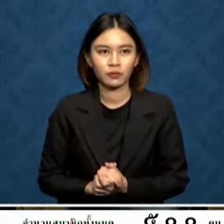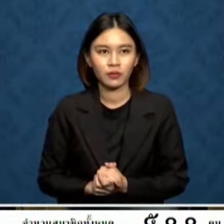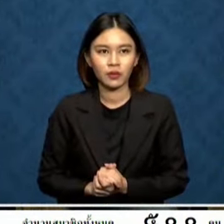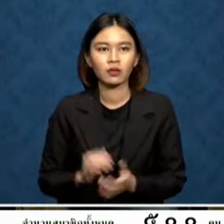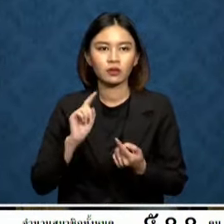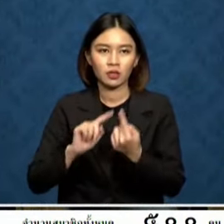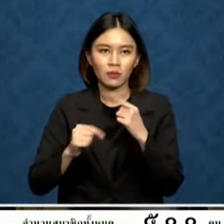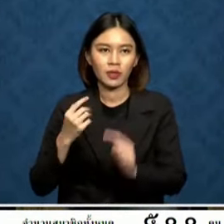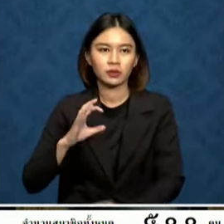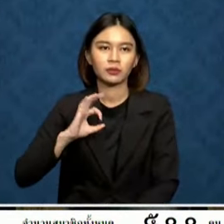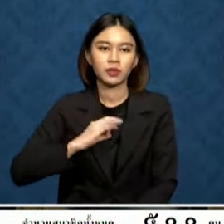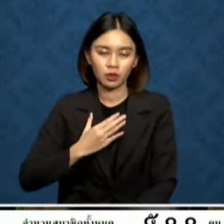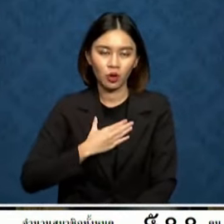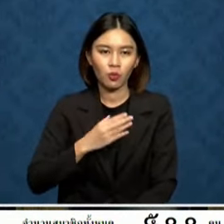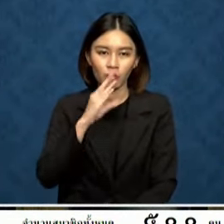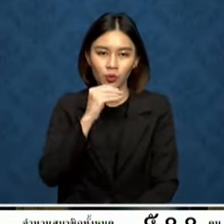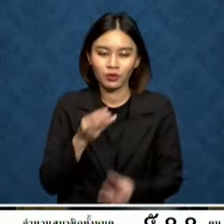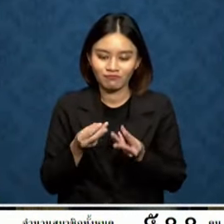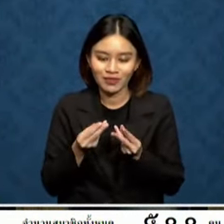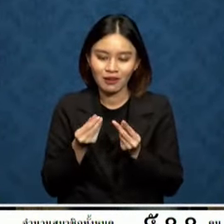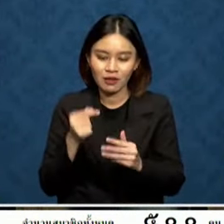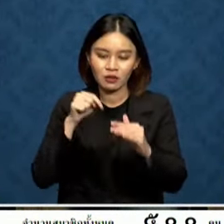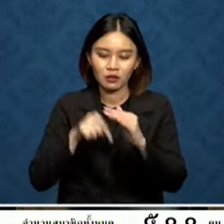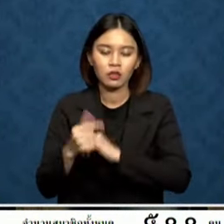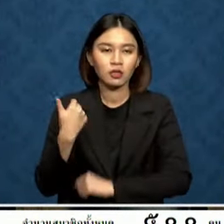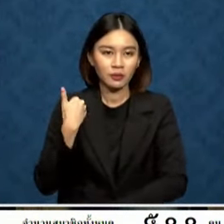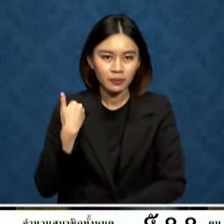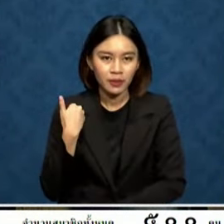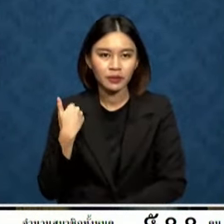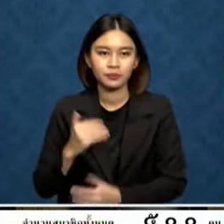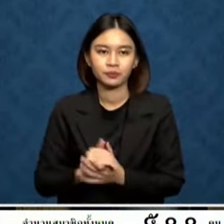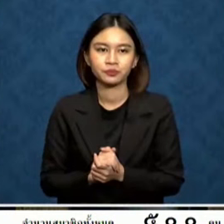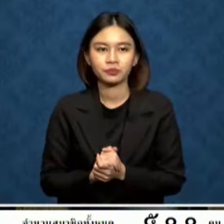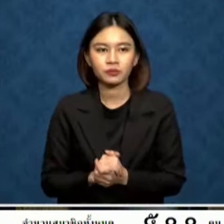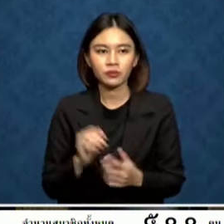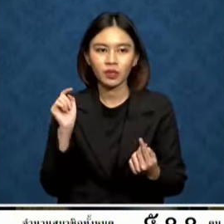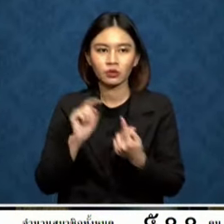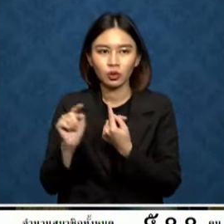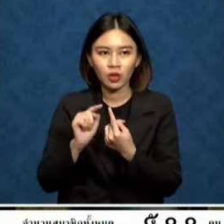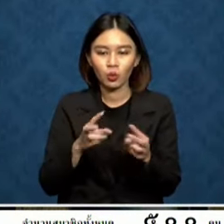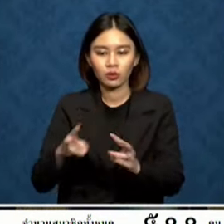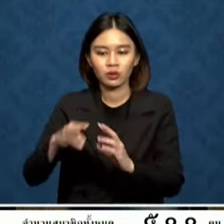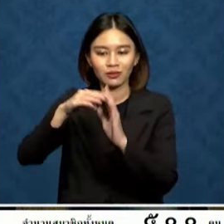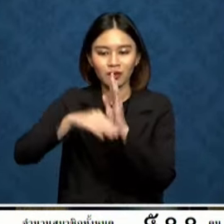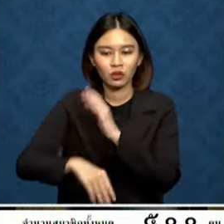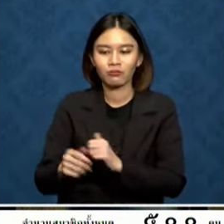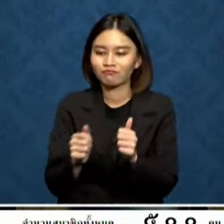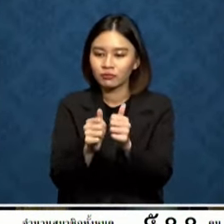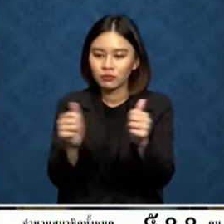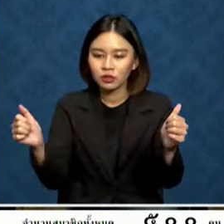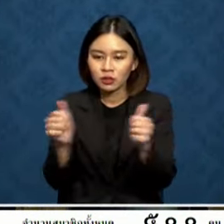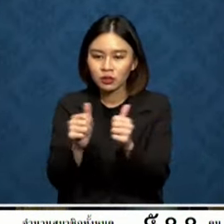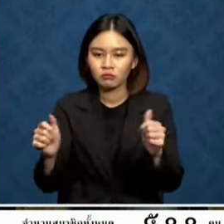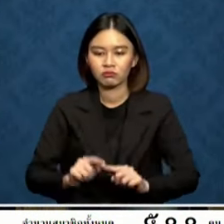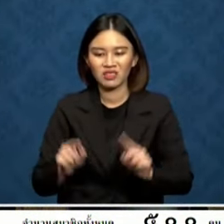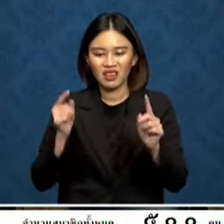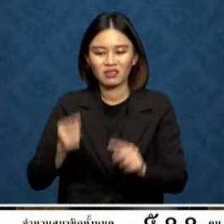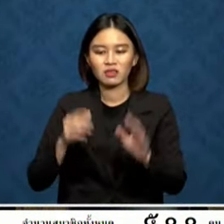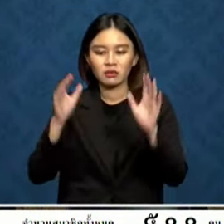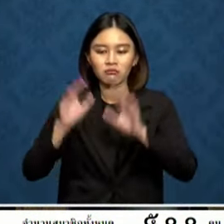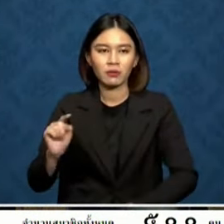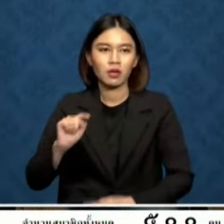เพื่อนสมาชิกของผมจะมาลงรายละเอียดครับว่าภายใต้หลักการสวยหรูนะครับของจริงเป็นยังไงอยู่